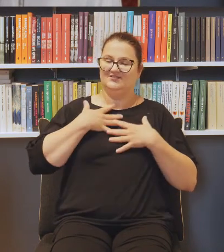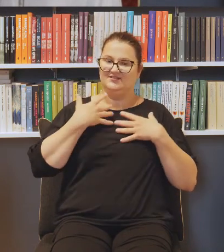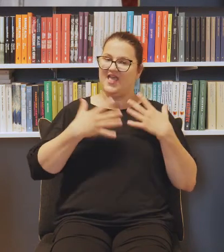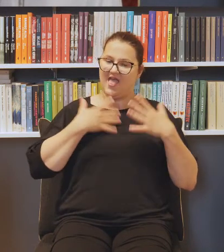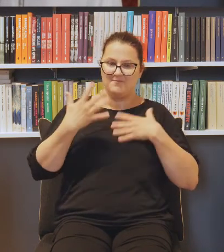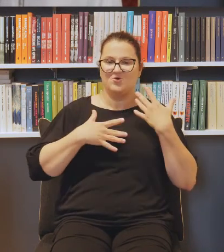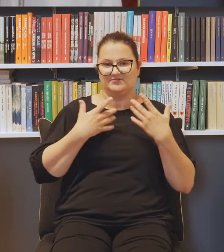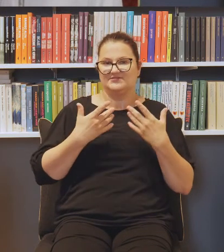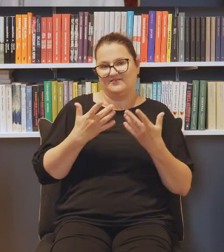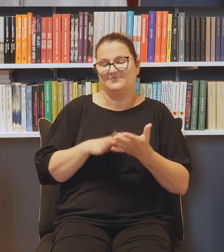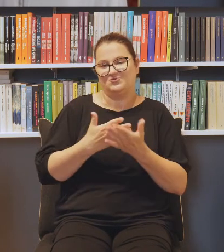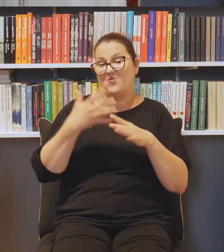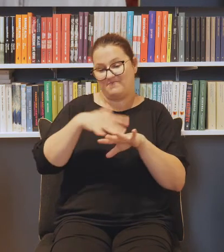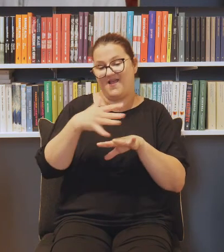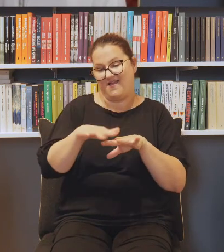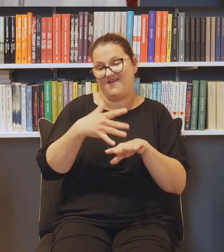właśnie rosół.